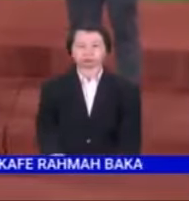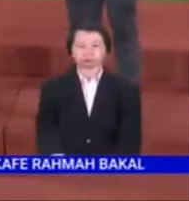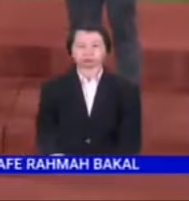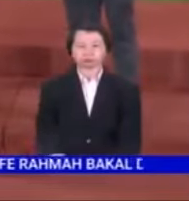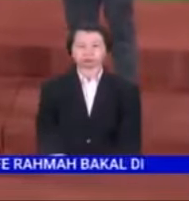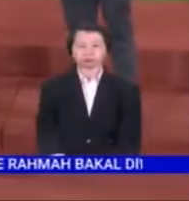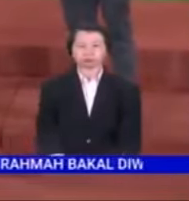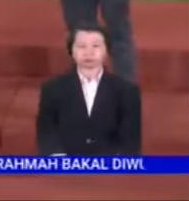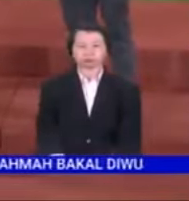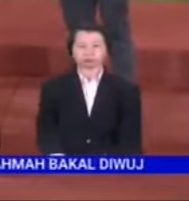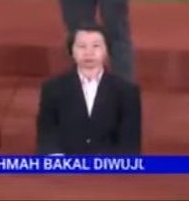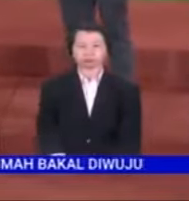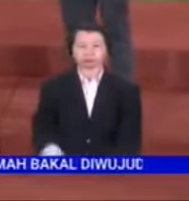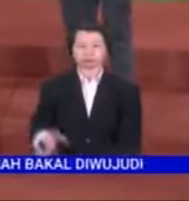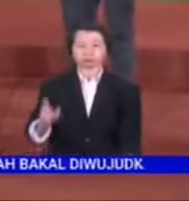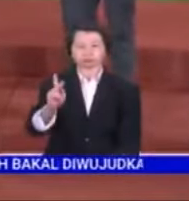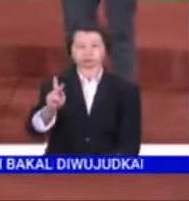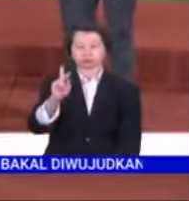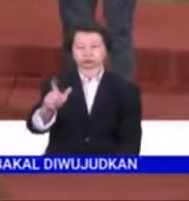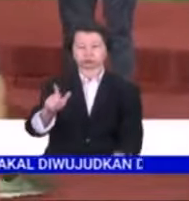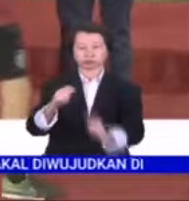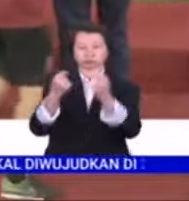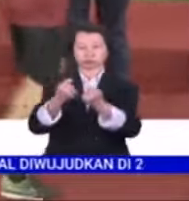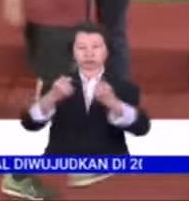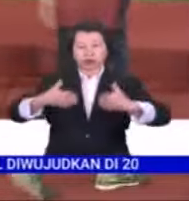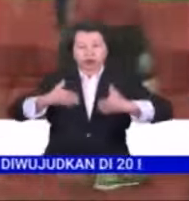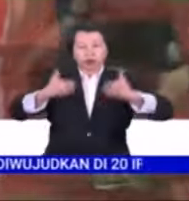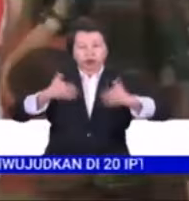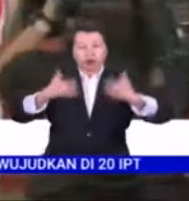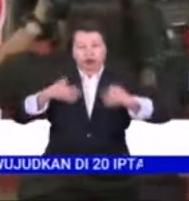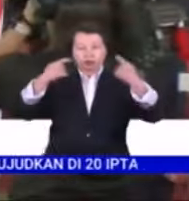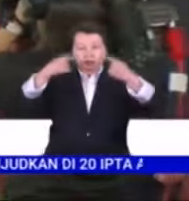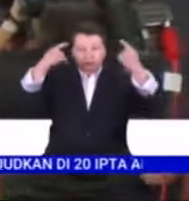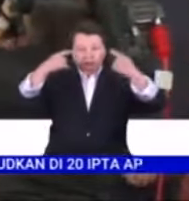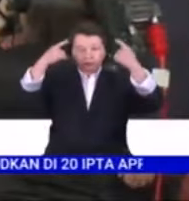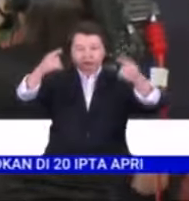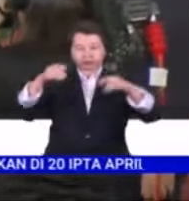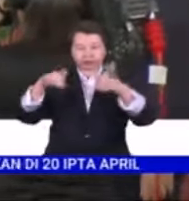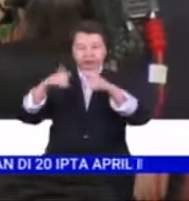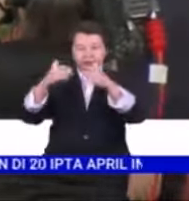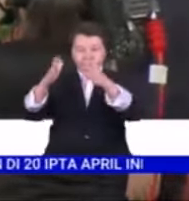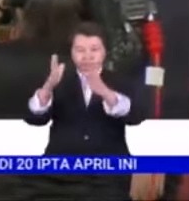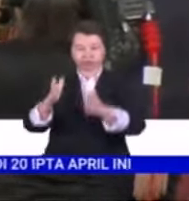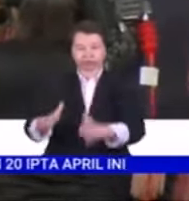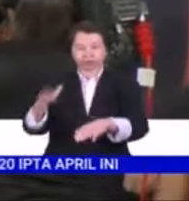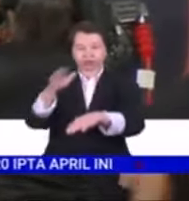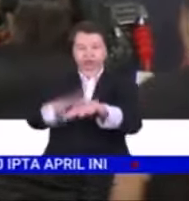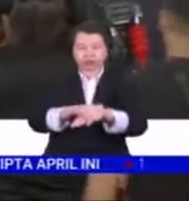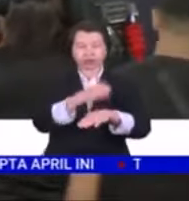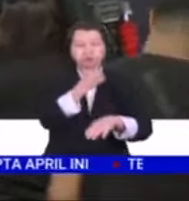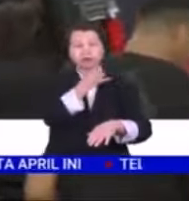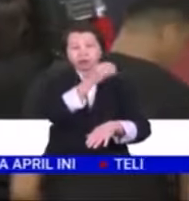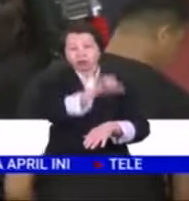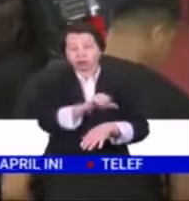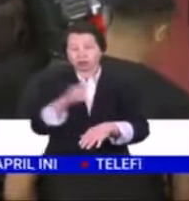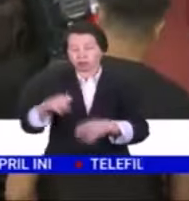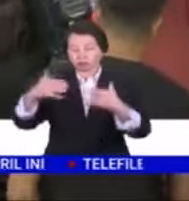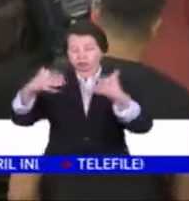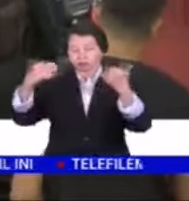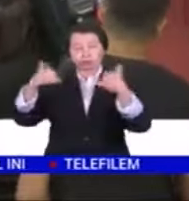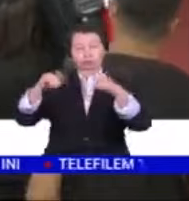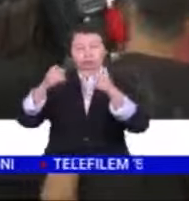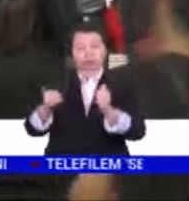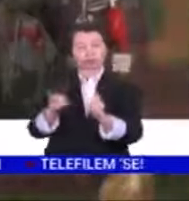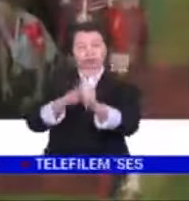Sebentar itu ketua jati KL City, Boyan Hodak jelas sekali gembira dengan kejayaan dicipta anak buahnya ke atas Perak. Ia juga kemenangan